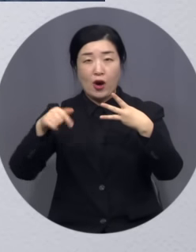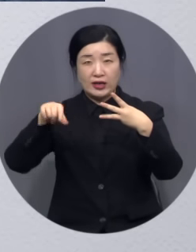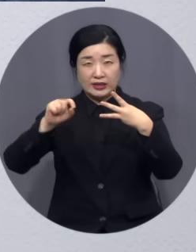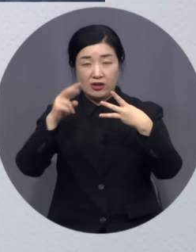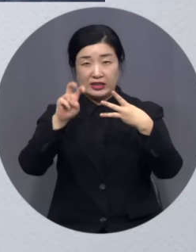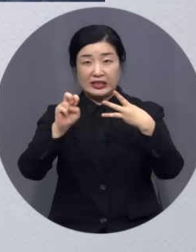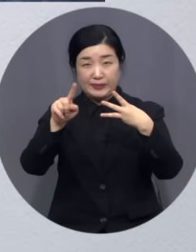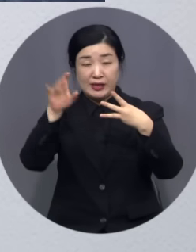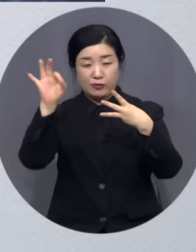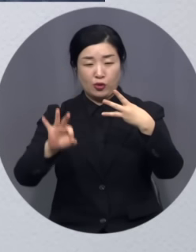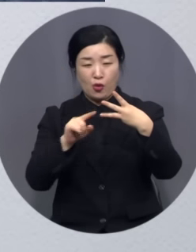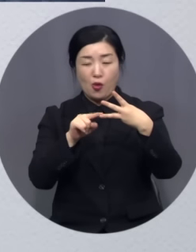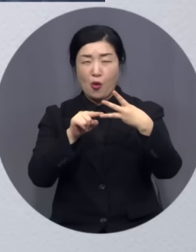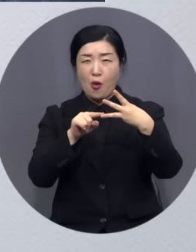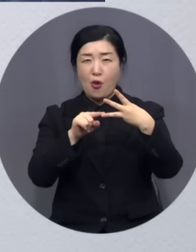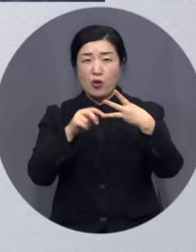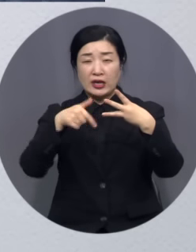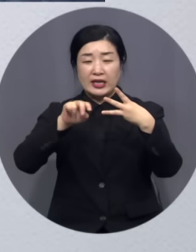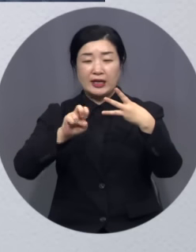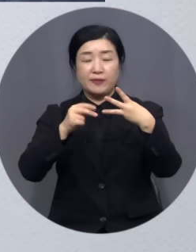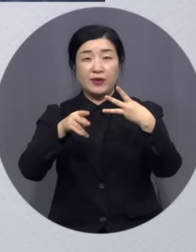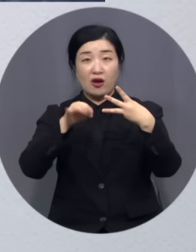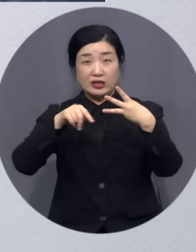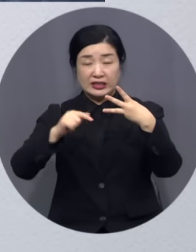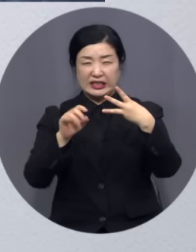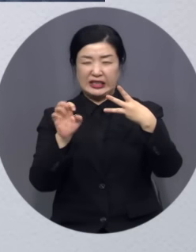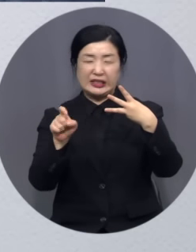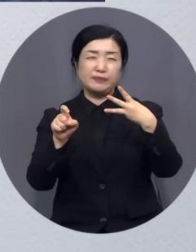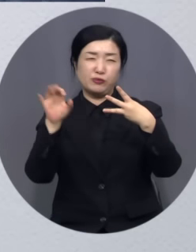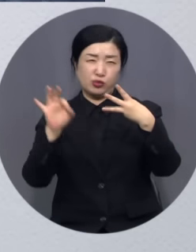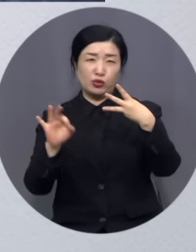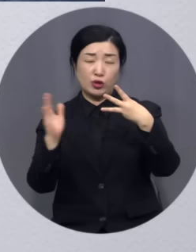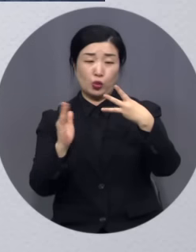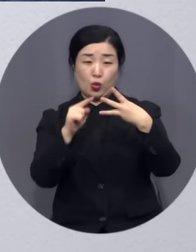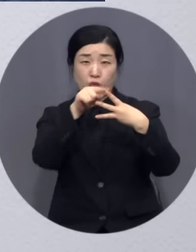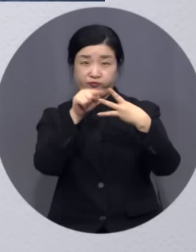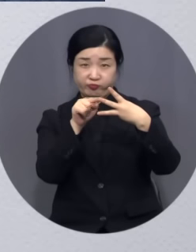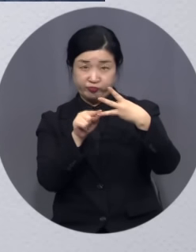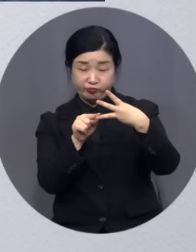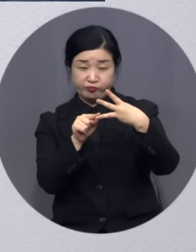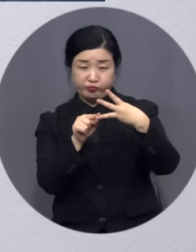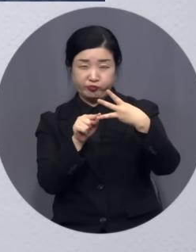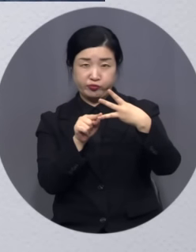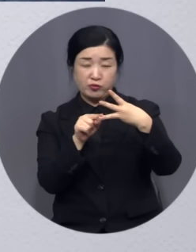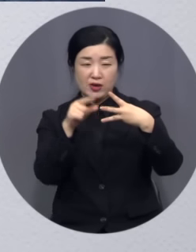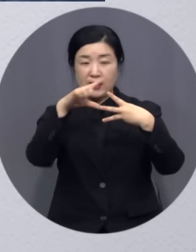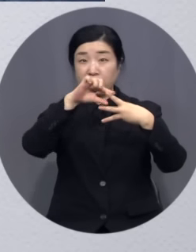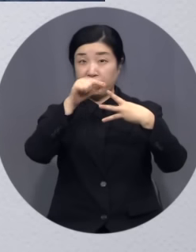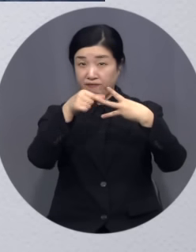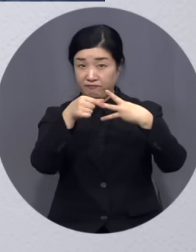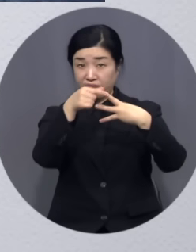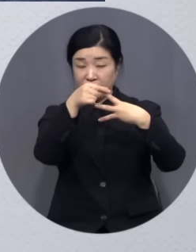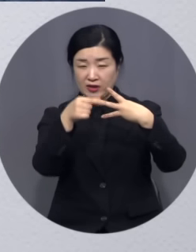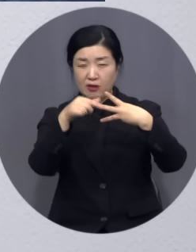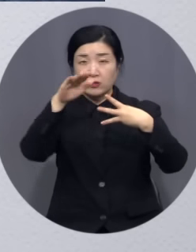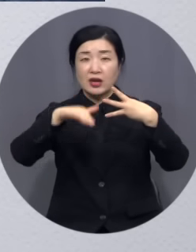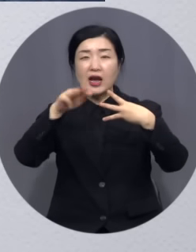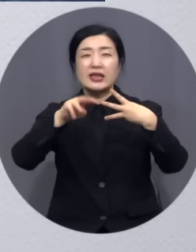21% 무소속 김영진 후보 10% 순이었습니다 1위와 2위의 격차는